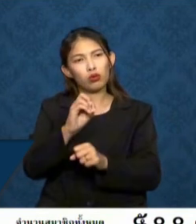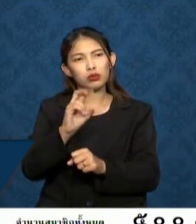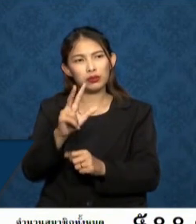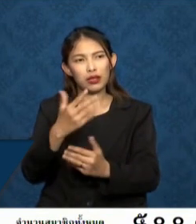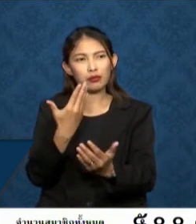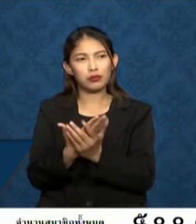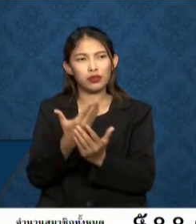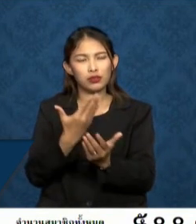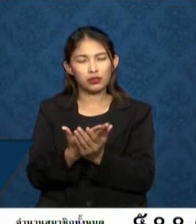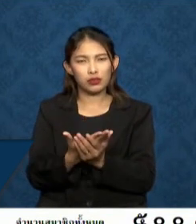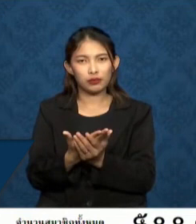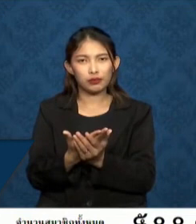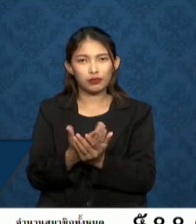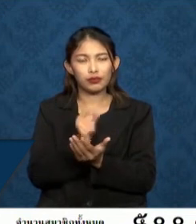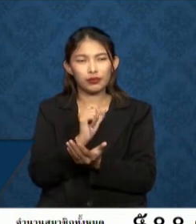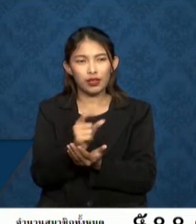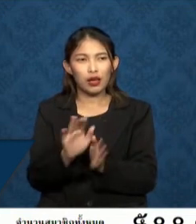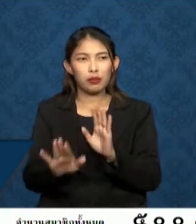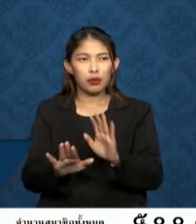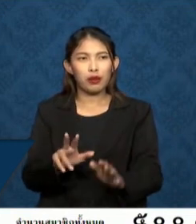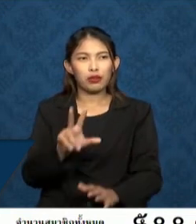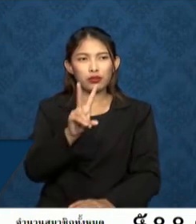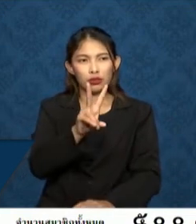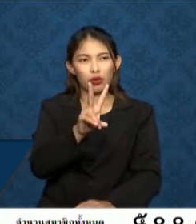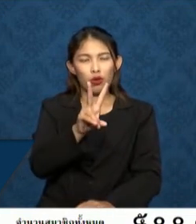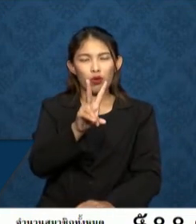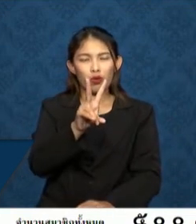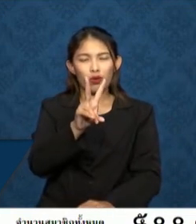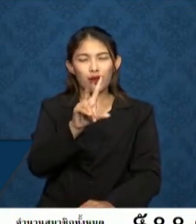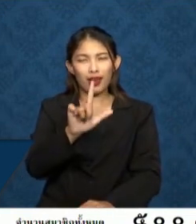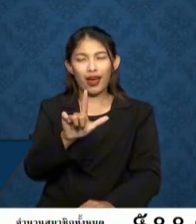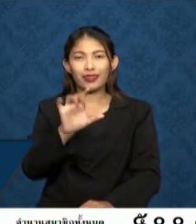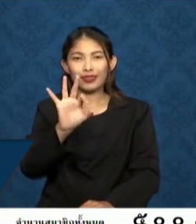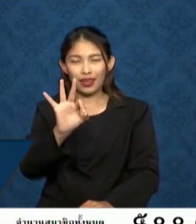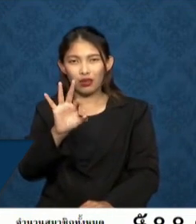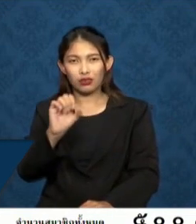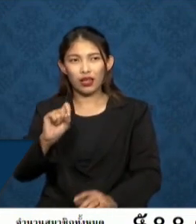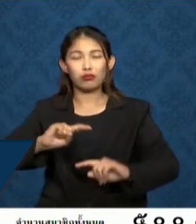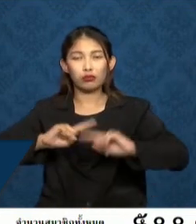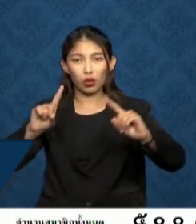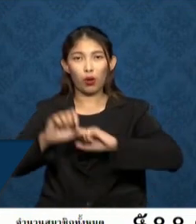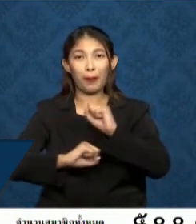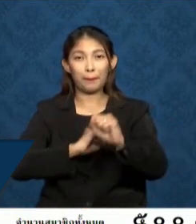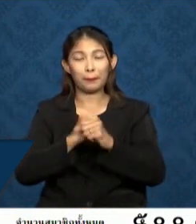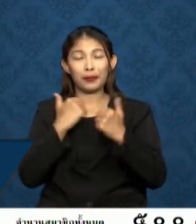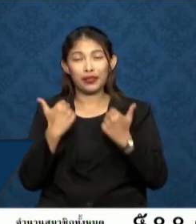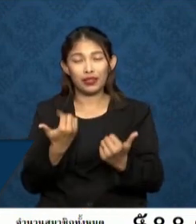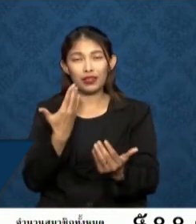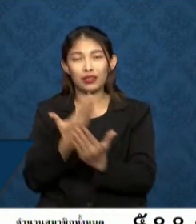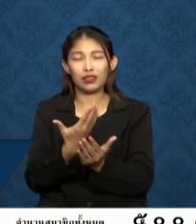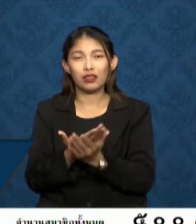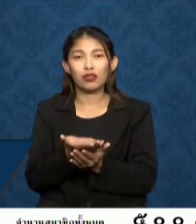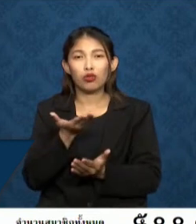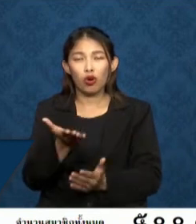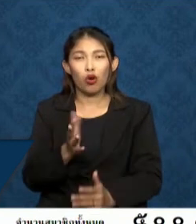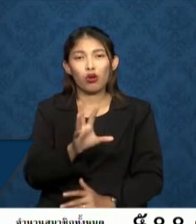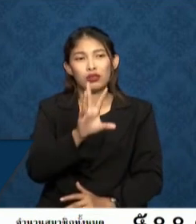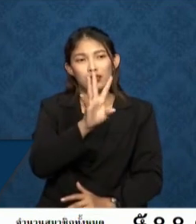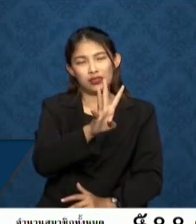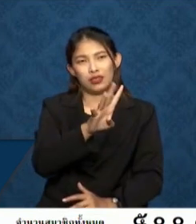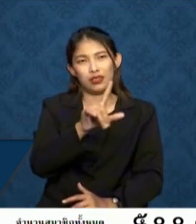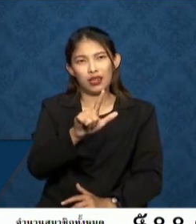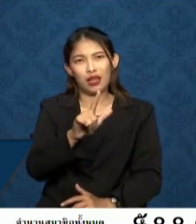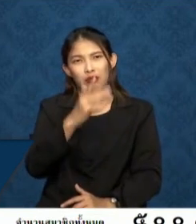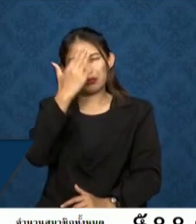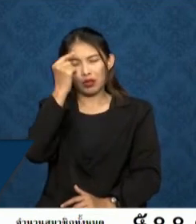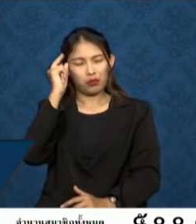ใช้งบประมาณเพียง2ล้าน9เท่านั้นนะครับแต่ว่าปีนี้ขอมา4ล้านนะครับไม่รู้ว่